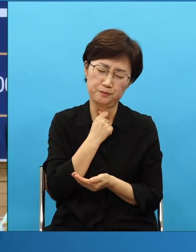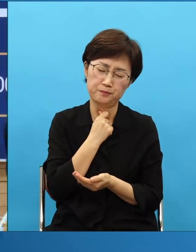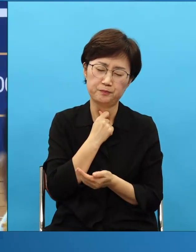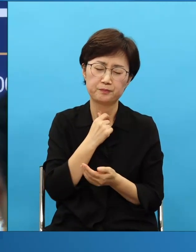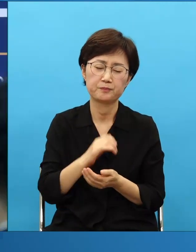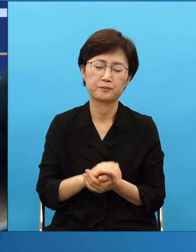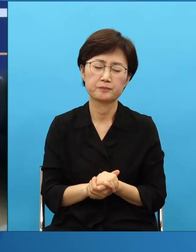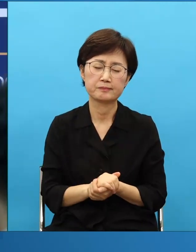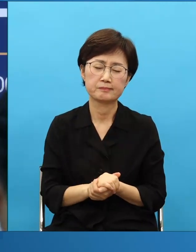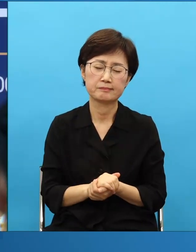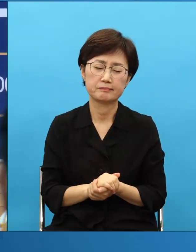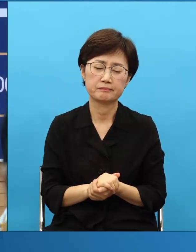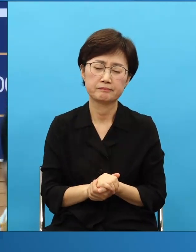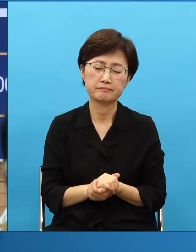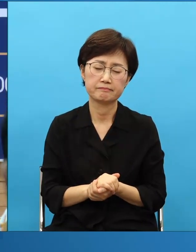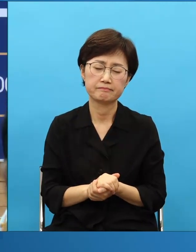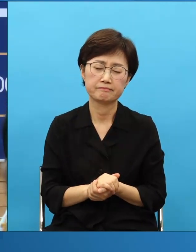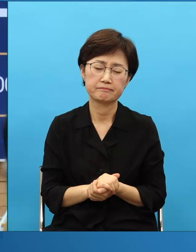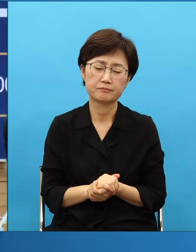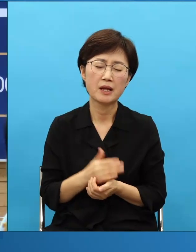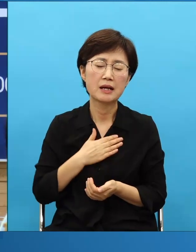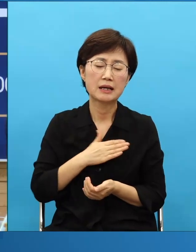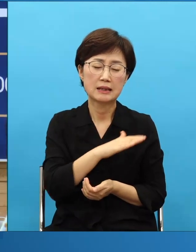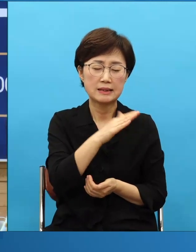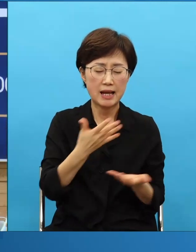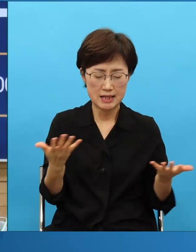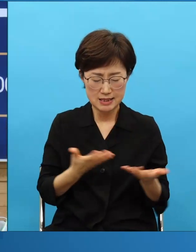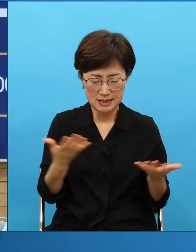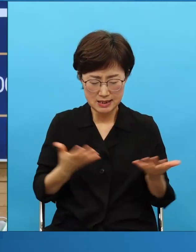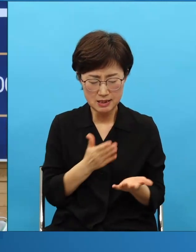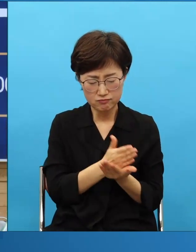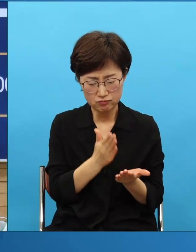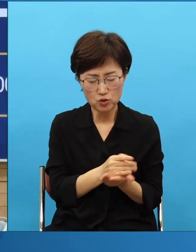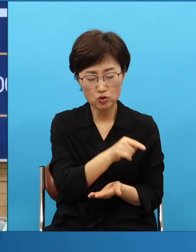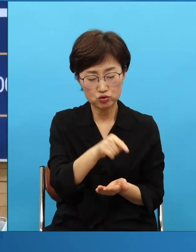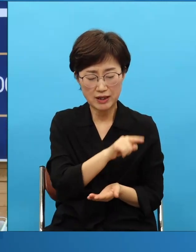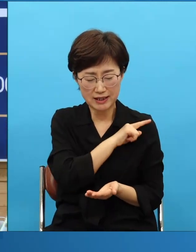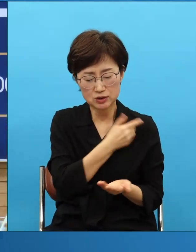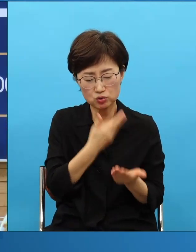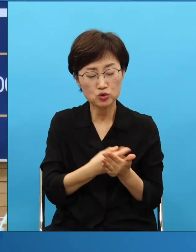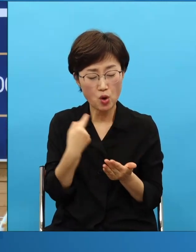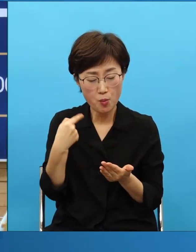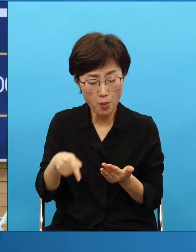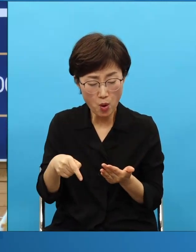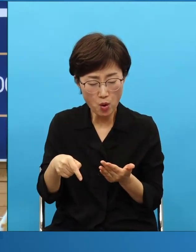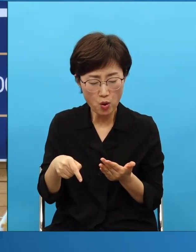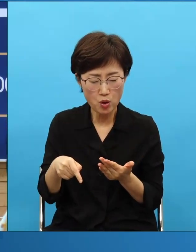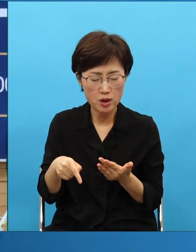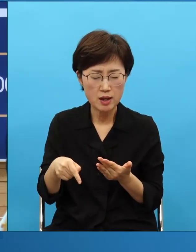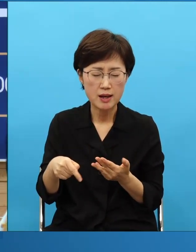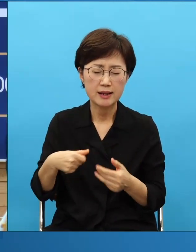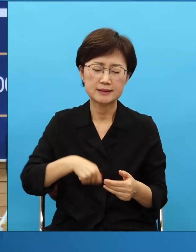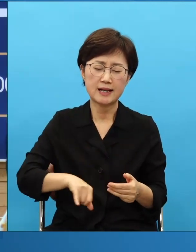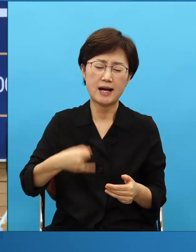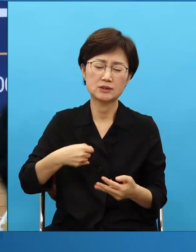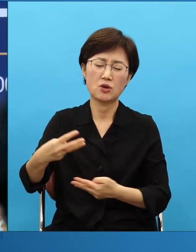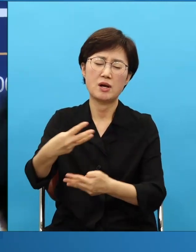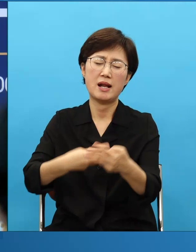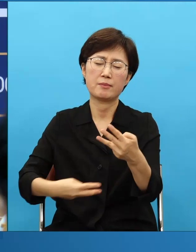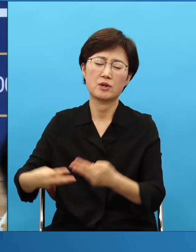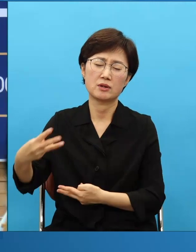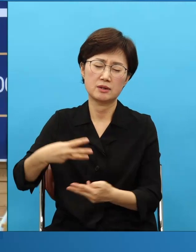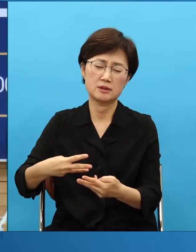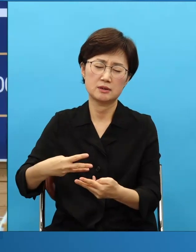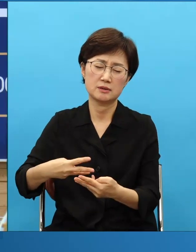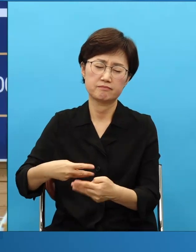be the offering that we give unto you. 우리의 일 가운데 가장 중요한 것이 후대 살리는 세계 선교 일어나게